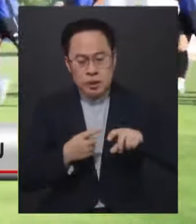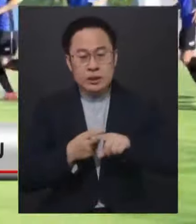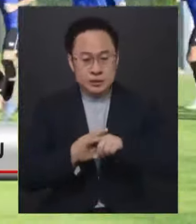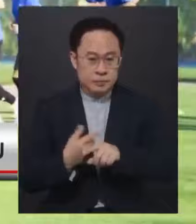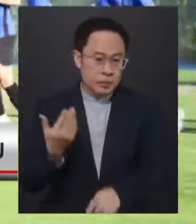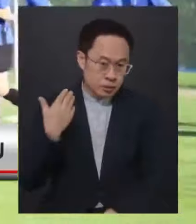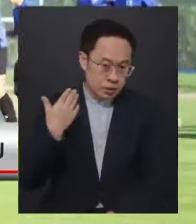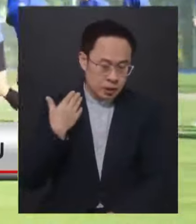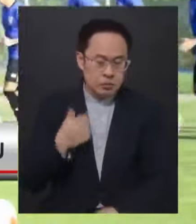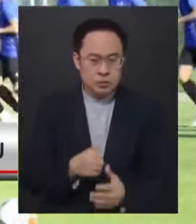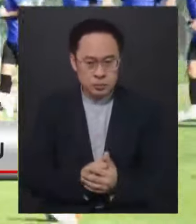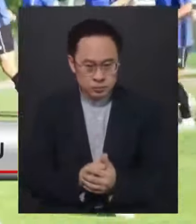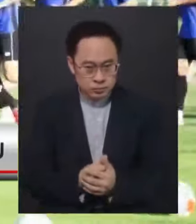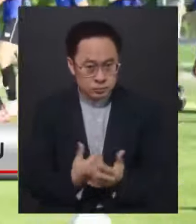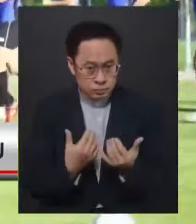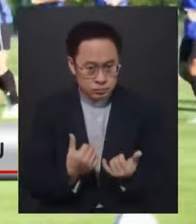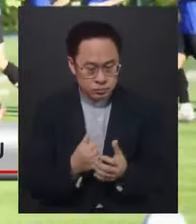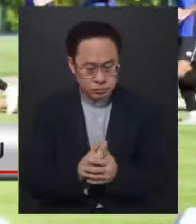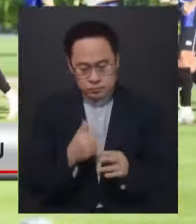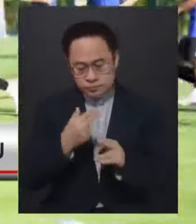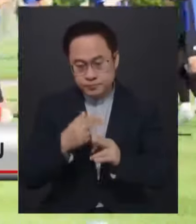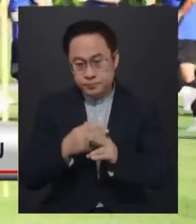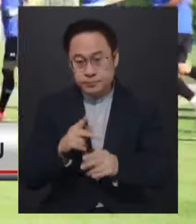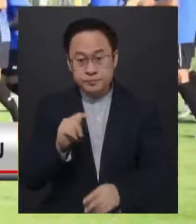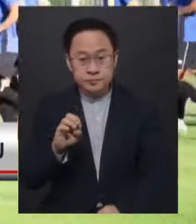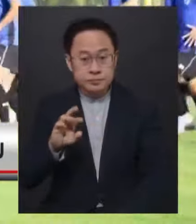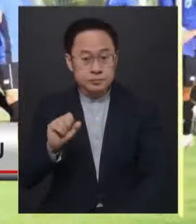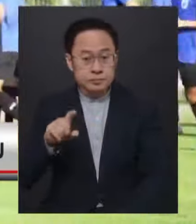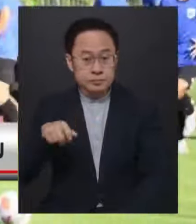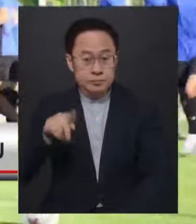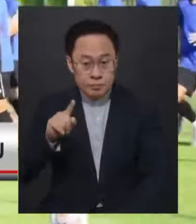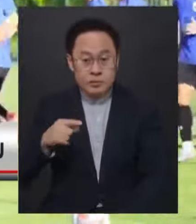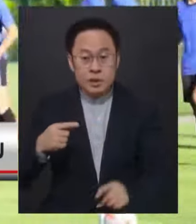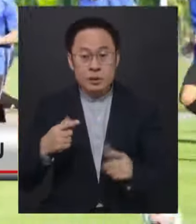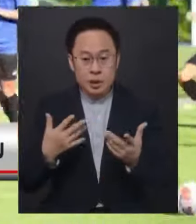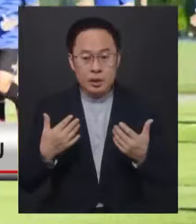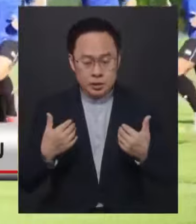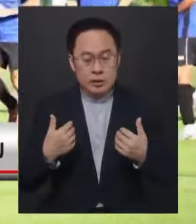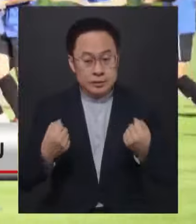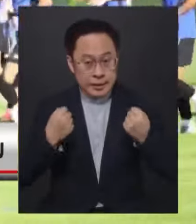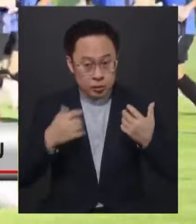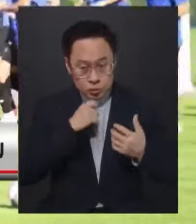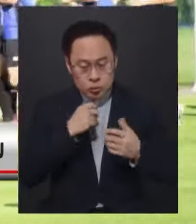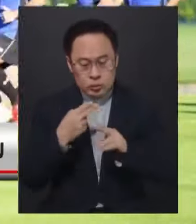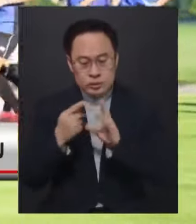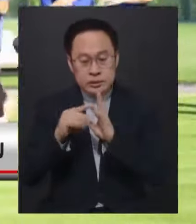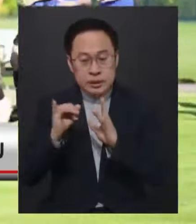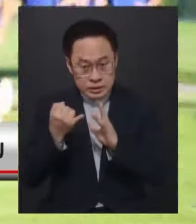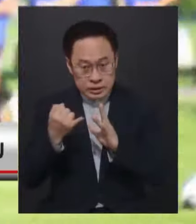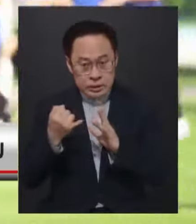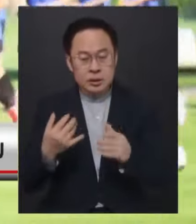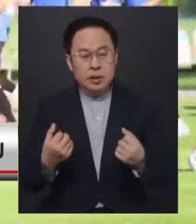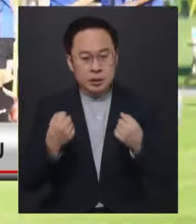แดงดามาแล้วก็ชนาธิปที่มีอาการบาดเจ็บก็กลับมาลงซ้อมกับเพื่อนได ้ ก็ถือว่าเป็นชุดที่ดีที่สุดอีก1ชุดของไทยเ